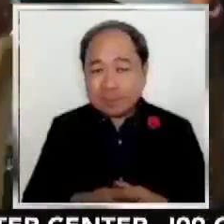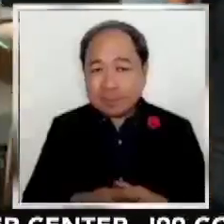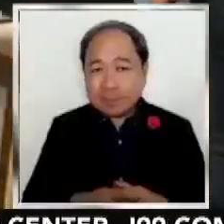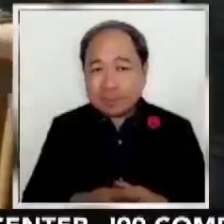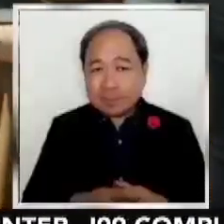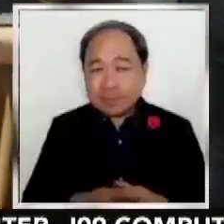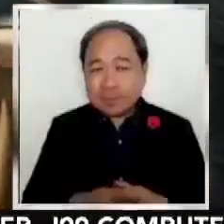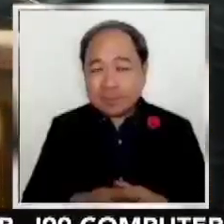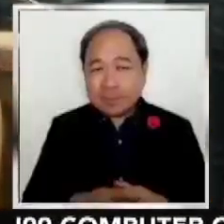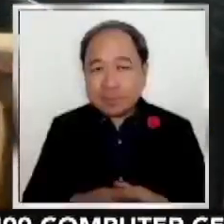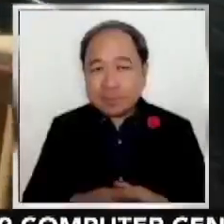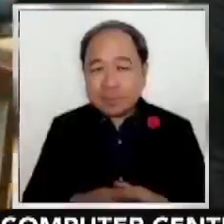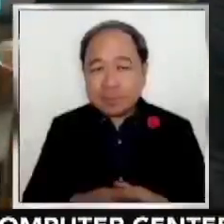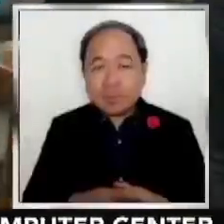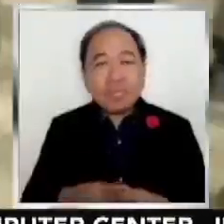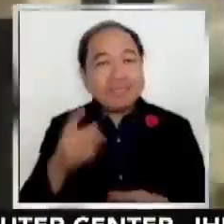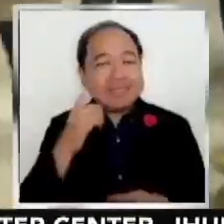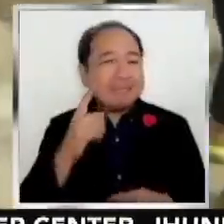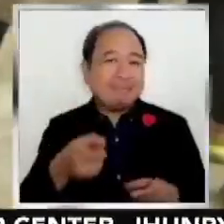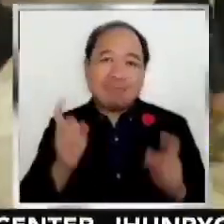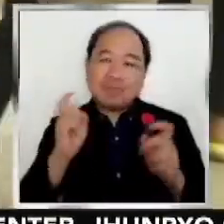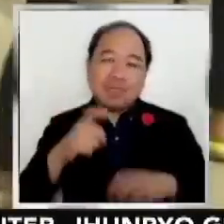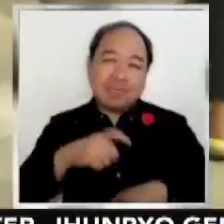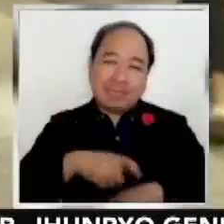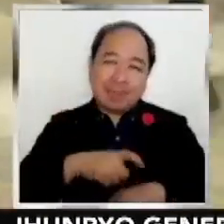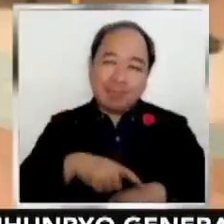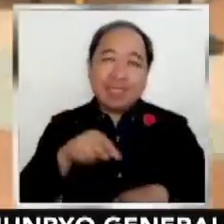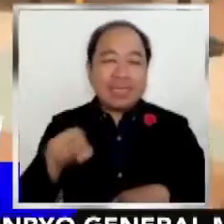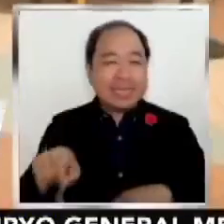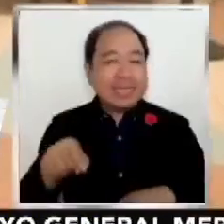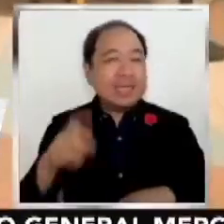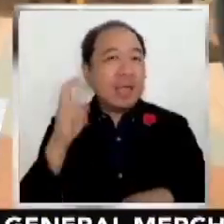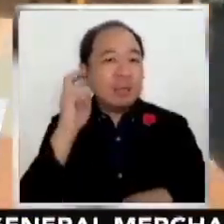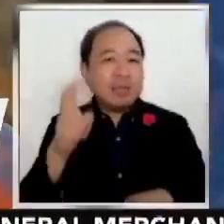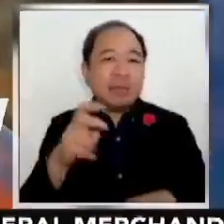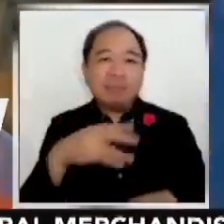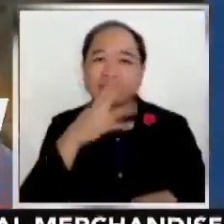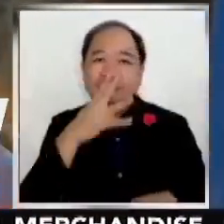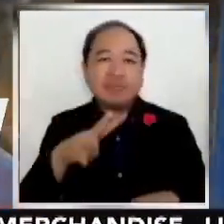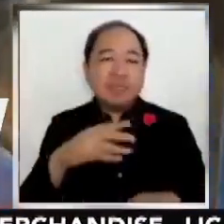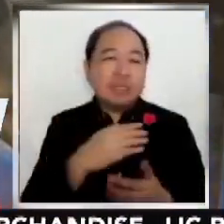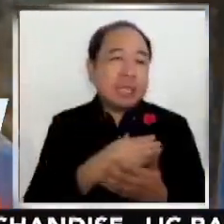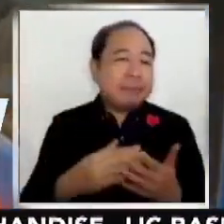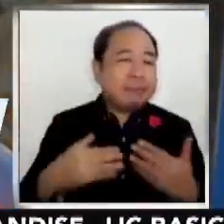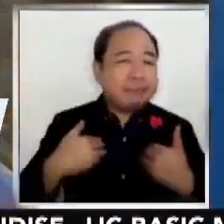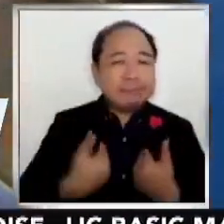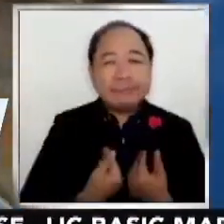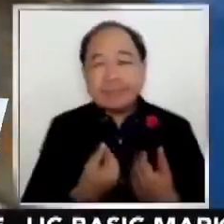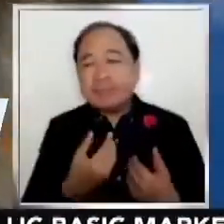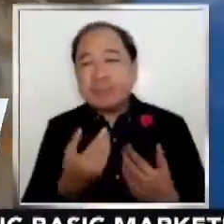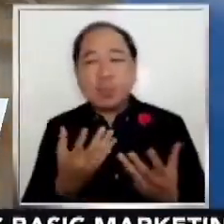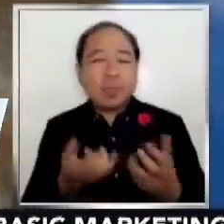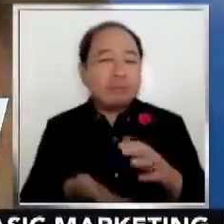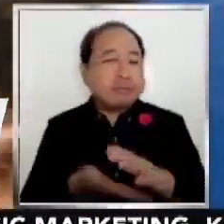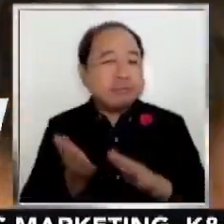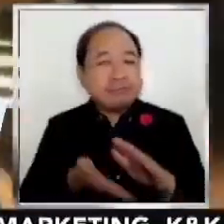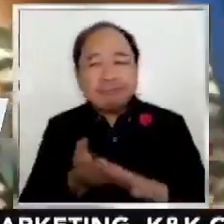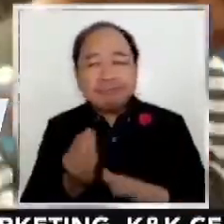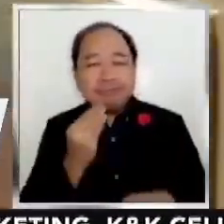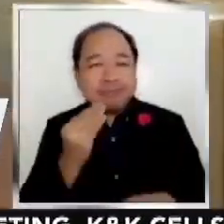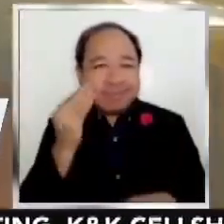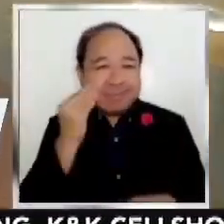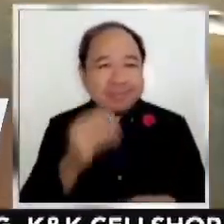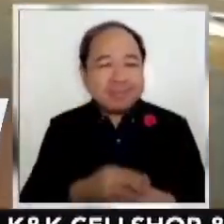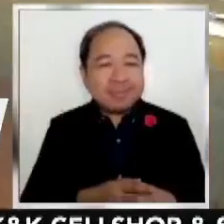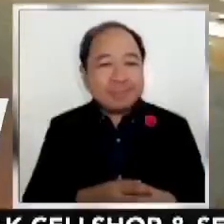Ganito ang rush hour sa hapon sa MRT. Walang pansinan dahil karamihan ay pagod na at gusto na lang makauwi. Muling paalala